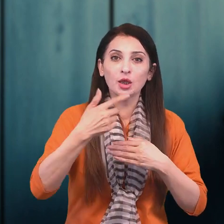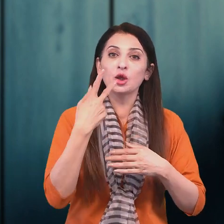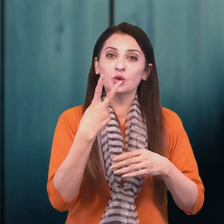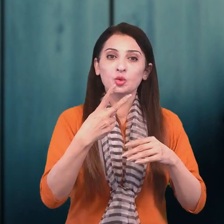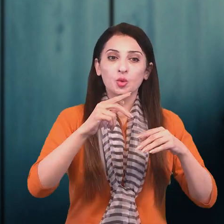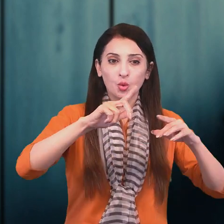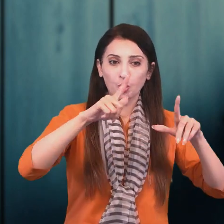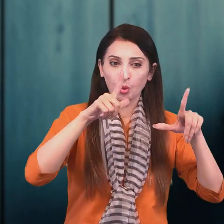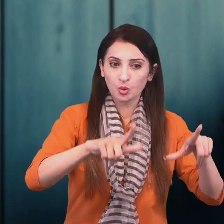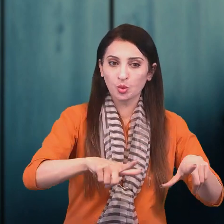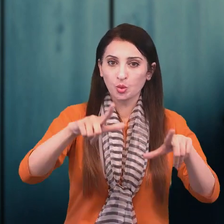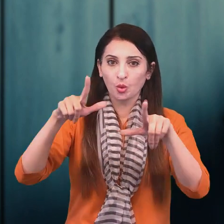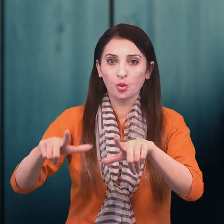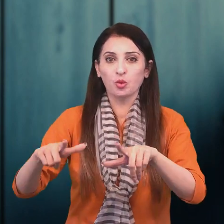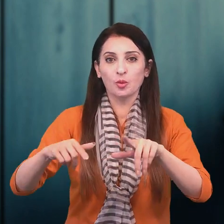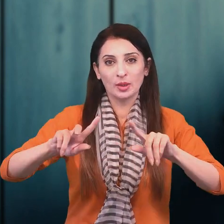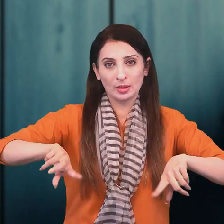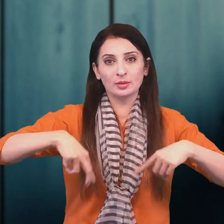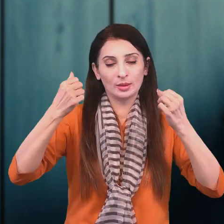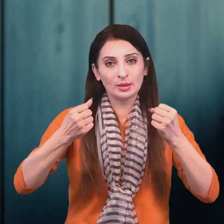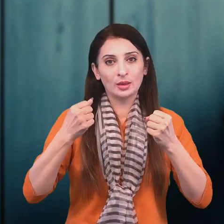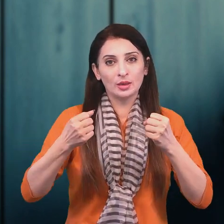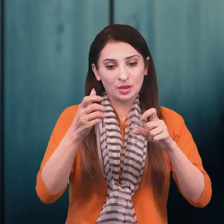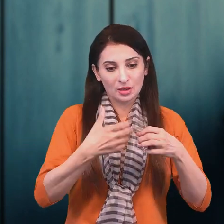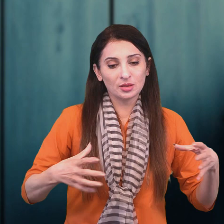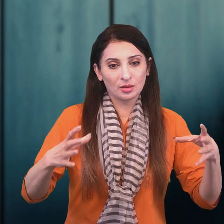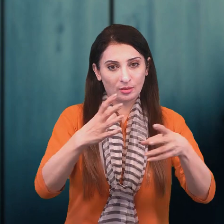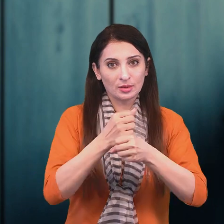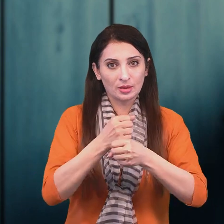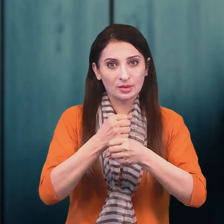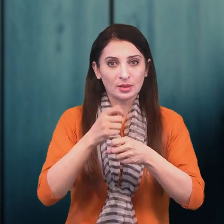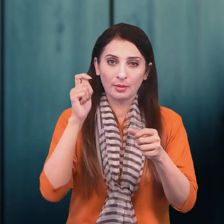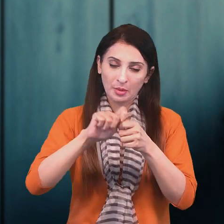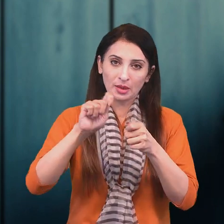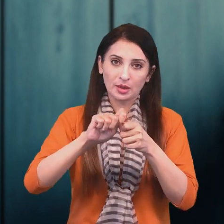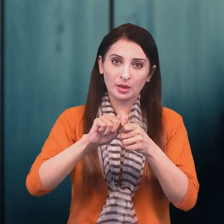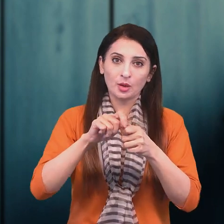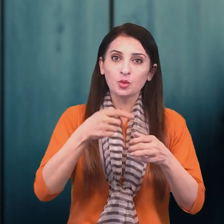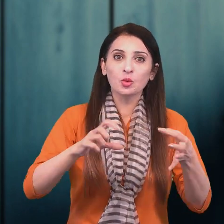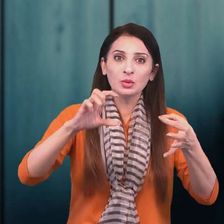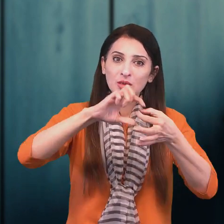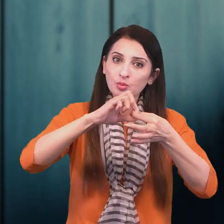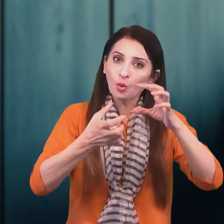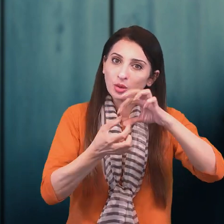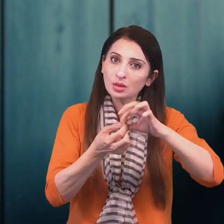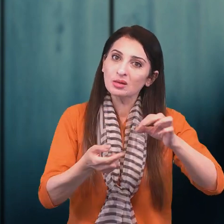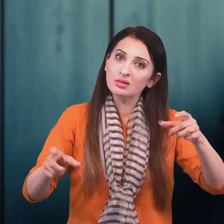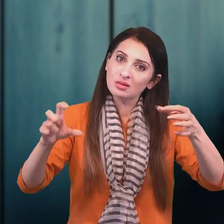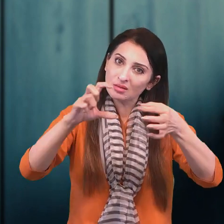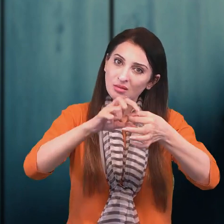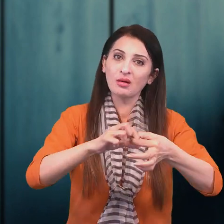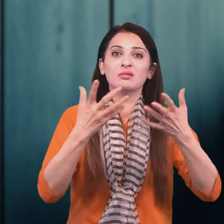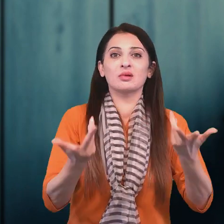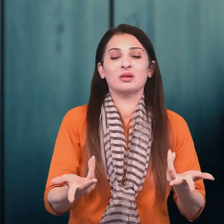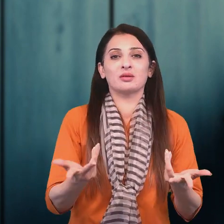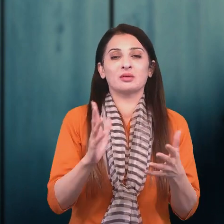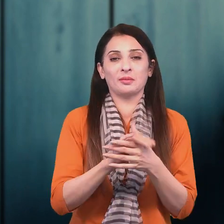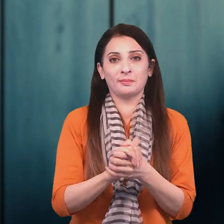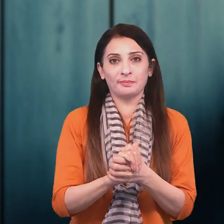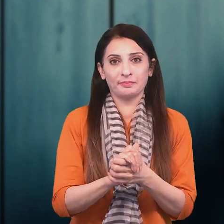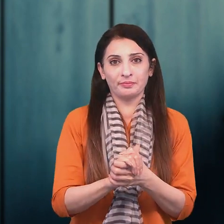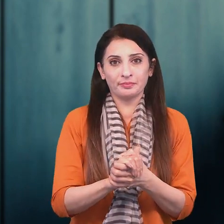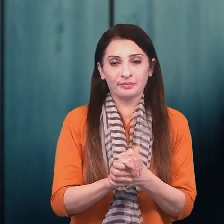میں یوتھ ڈائریکٹوریٹ قائم ہوئے ہیں، لیکن ہم نے دیکھا ہے کہ اس کو بھی سپورٹس کے ساتھ الائن کر دیا گیا ہے۔